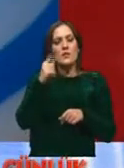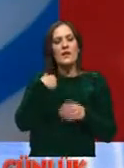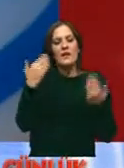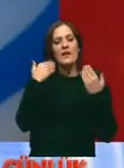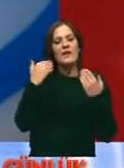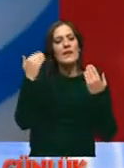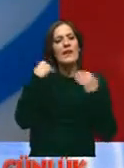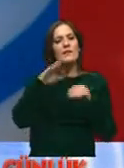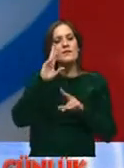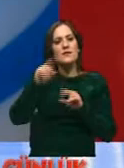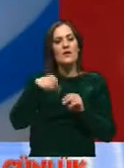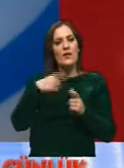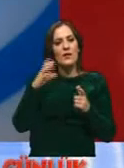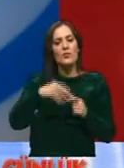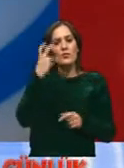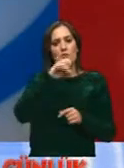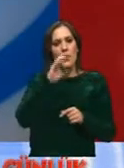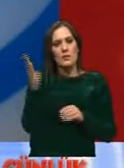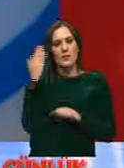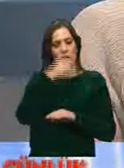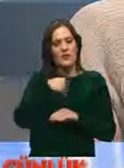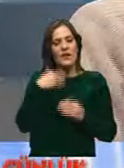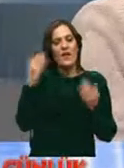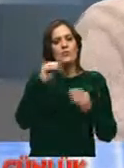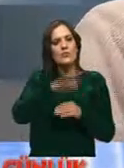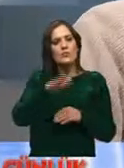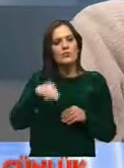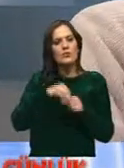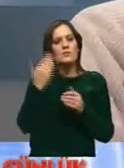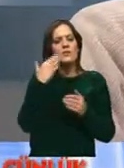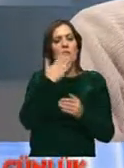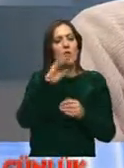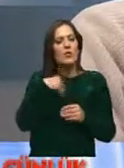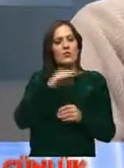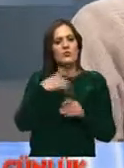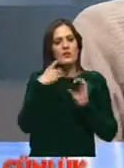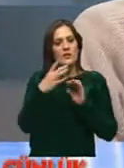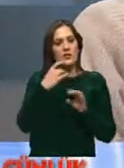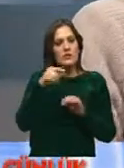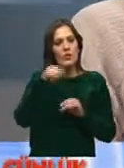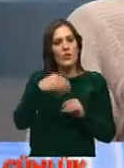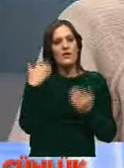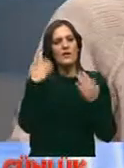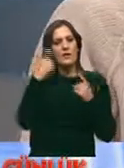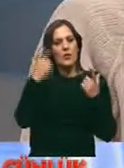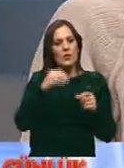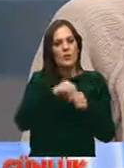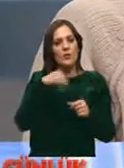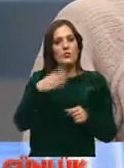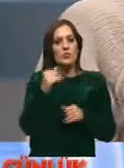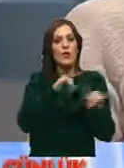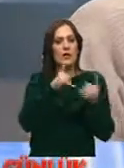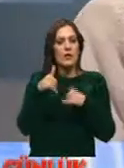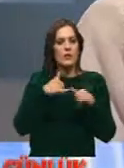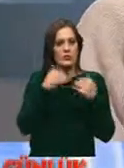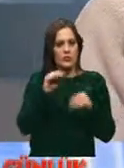yetimhanede işte bir müzik öğretmeni oraya gider ve yetimhanedeki çocuklardaki ilişkileri, oradaki yetimhanenin ortamını tabii güzelleştirmek